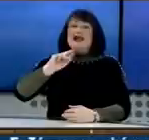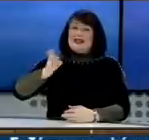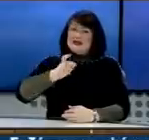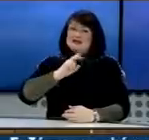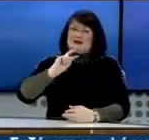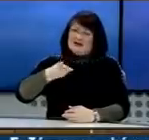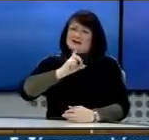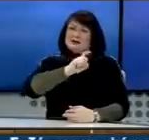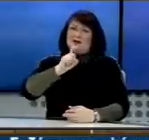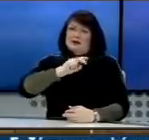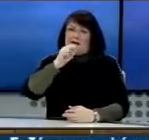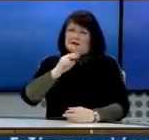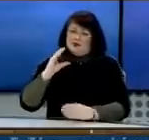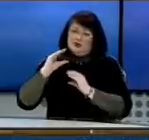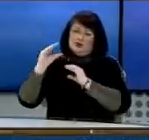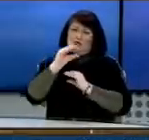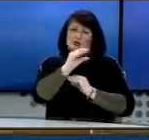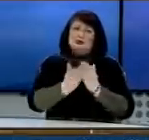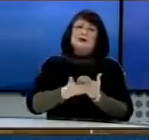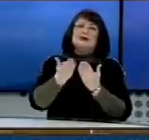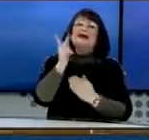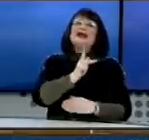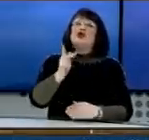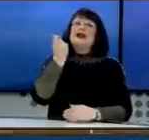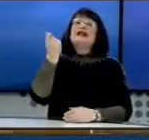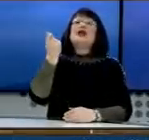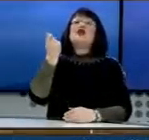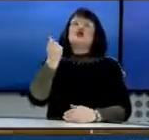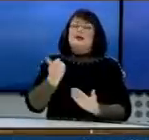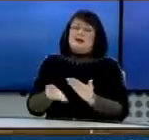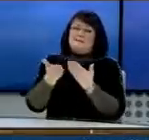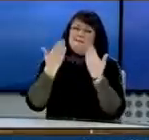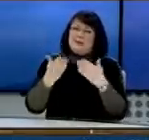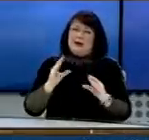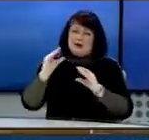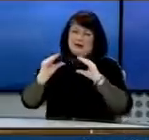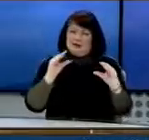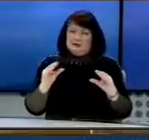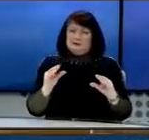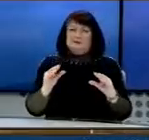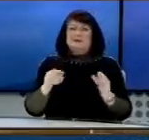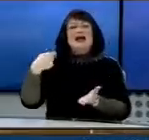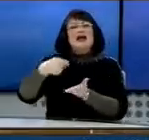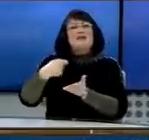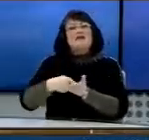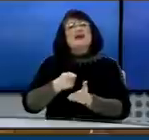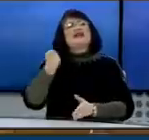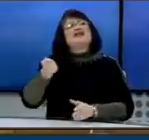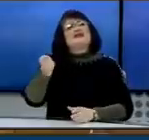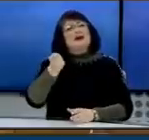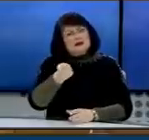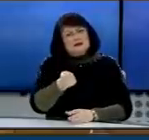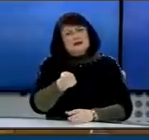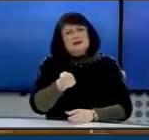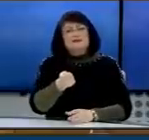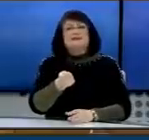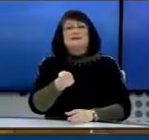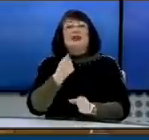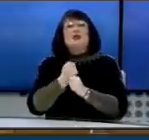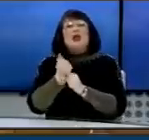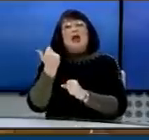δισεκατομμύρια ευρώ την οικονομία και την κοινωνία. Κάλυψε αμοιβές και ασφάλιση όσων